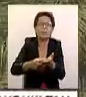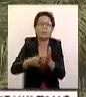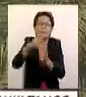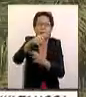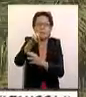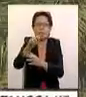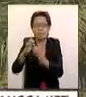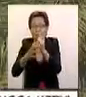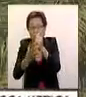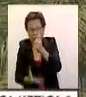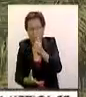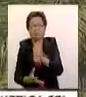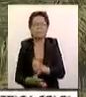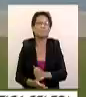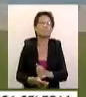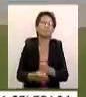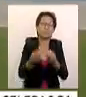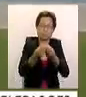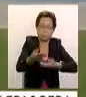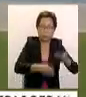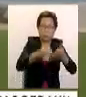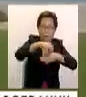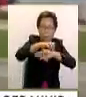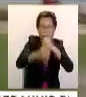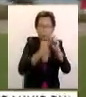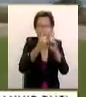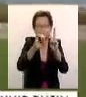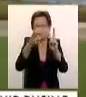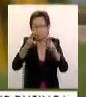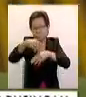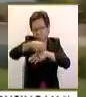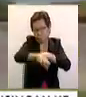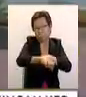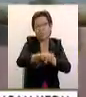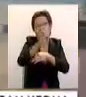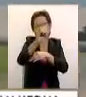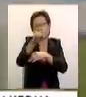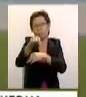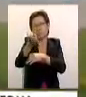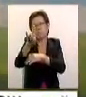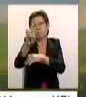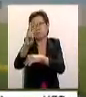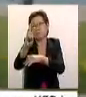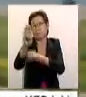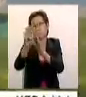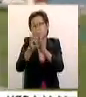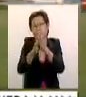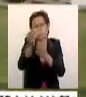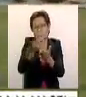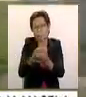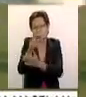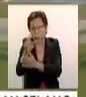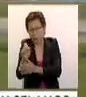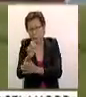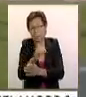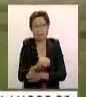pelabur kelima terbesar di Malaysia dengan jumlah ekspor pada tahun 2017 bernilai $0.76 bilion Amerika